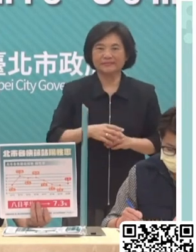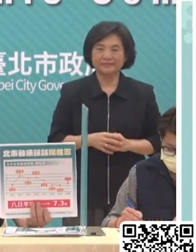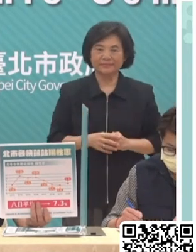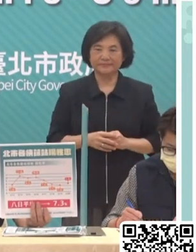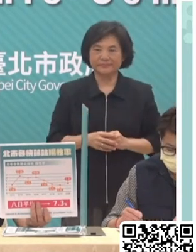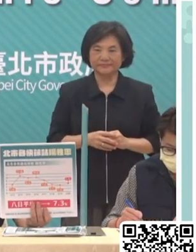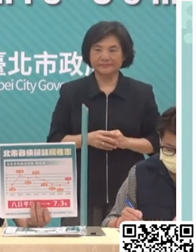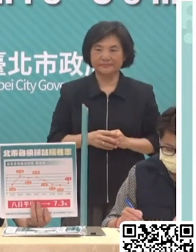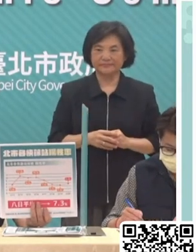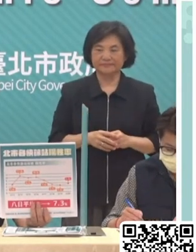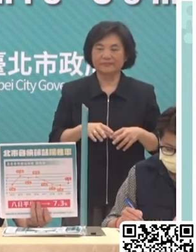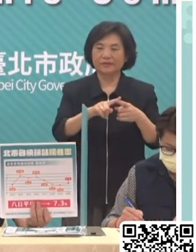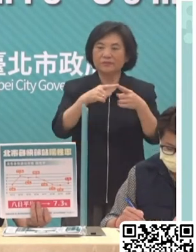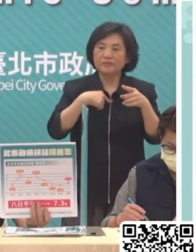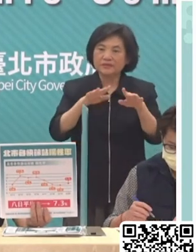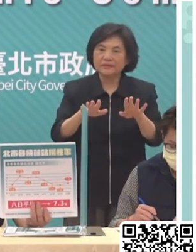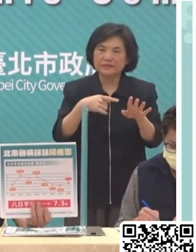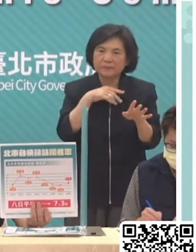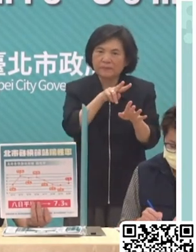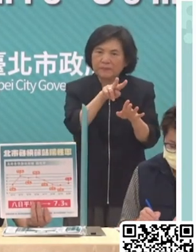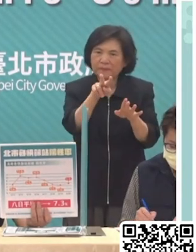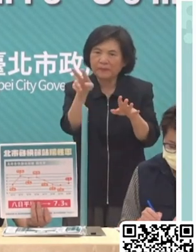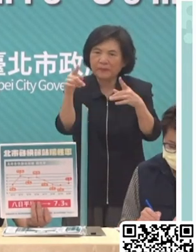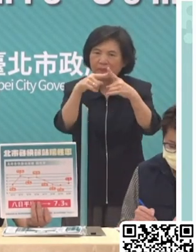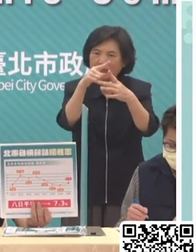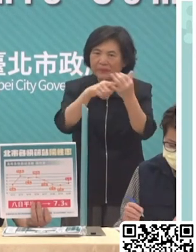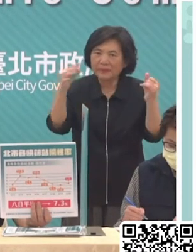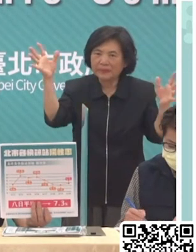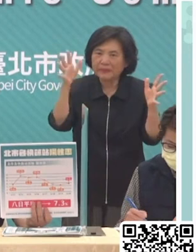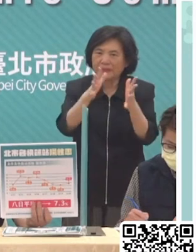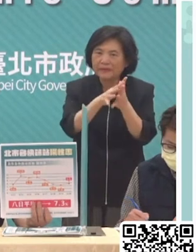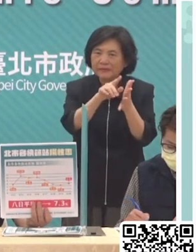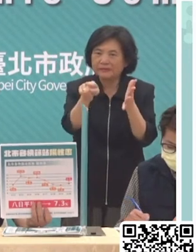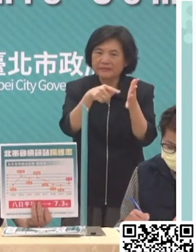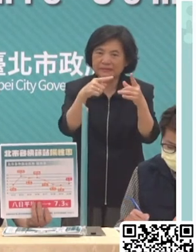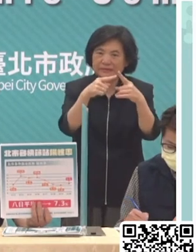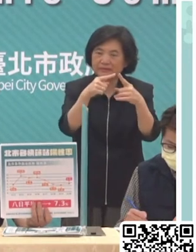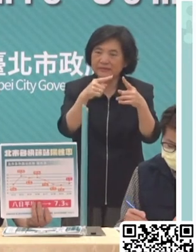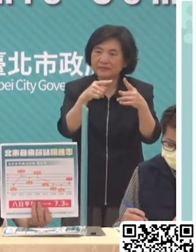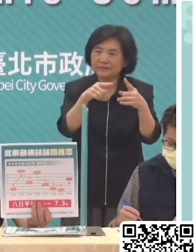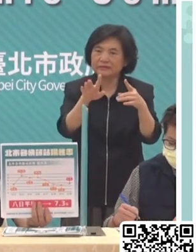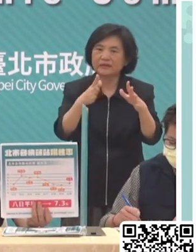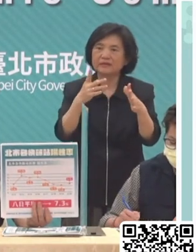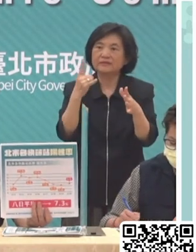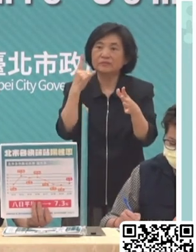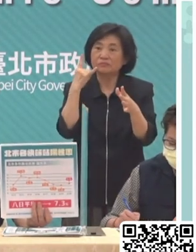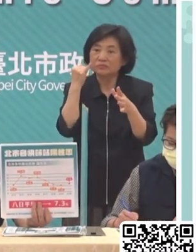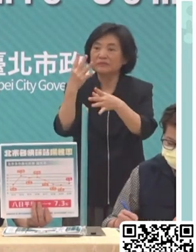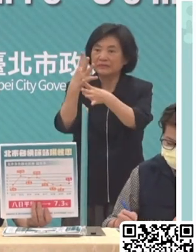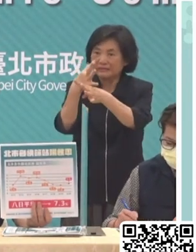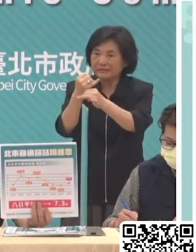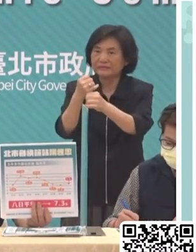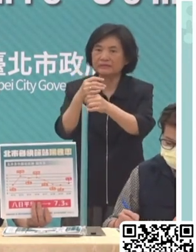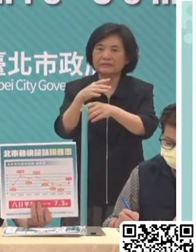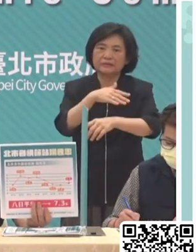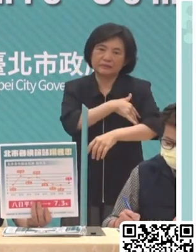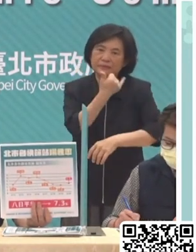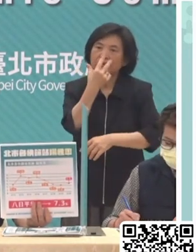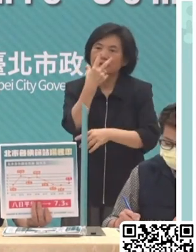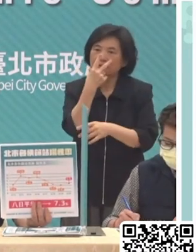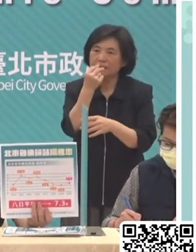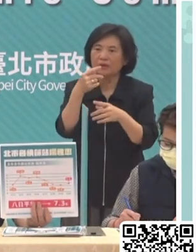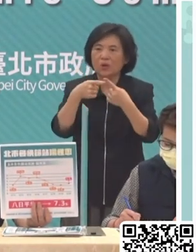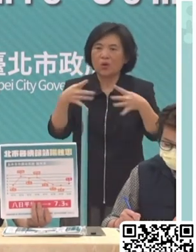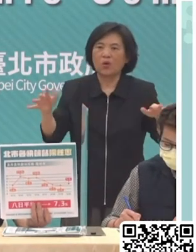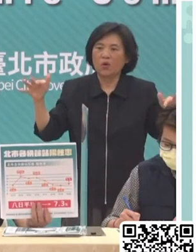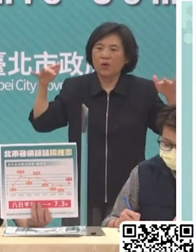我觉得我们目前反映的可能是这一波是反映的是母亲节那个周末的一个活动的状况